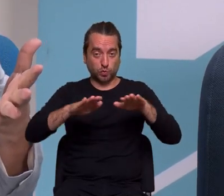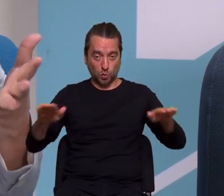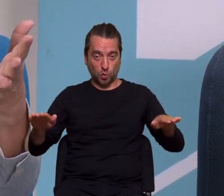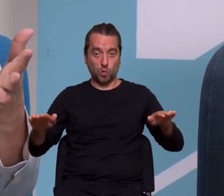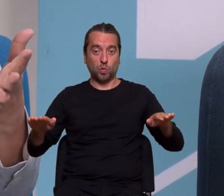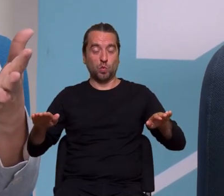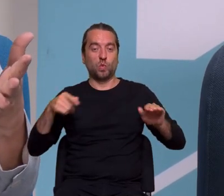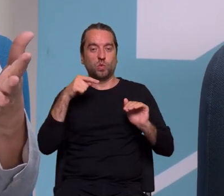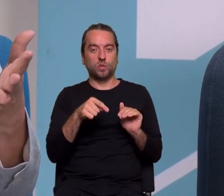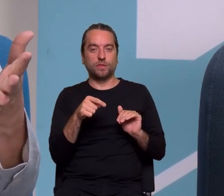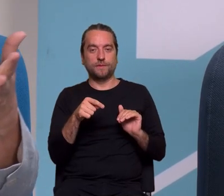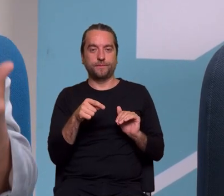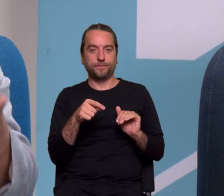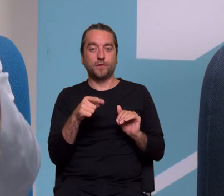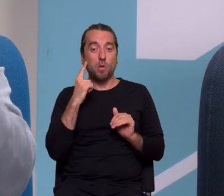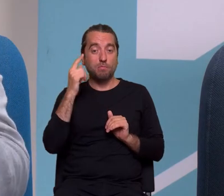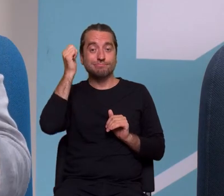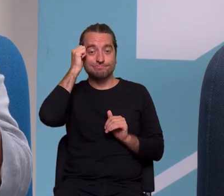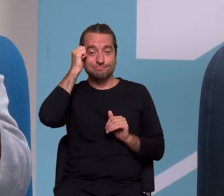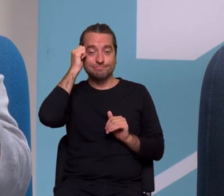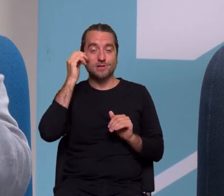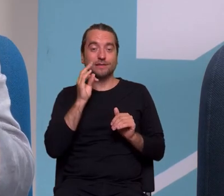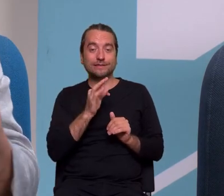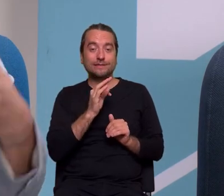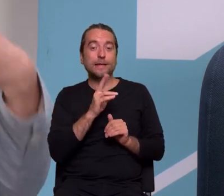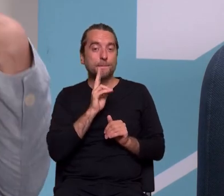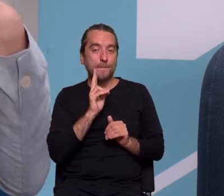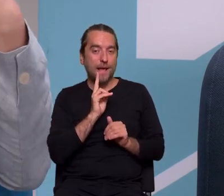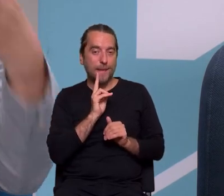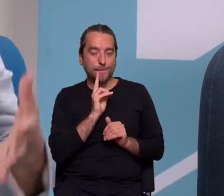który jest pamiątką po jej mamie,